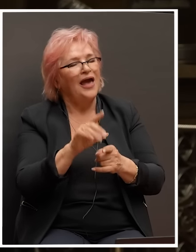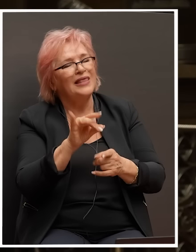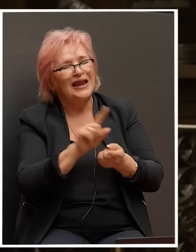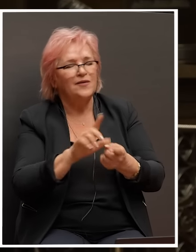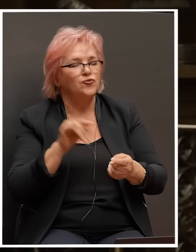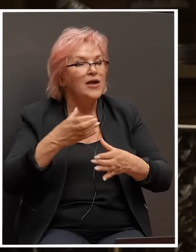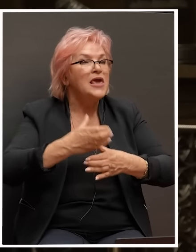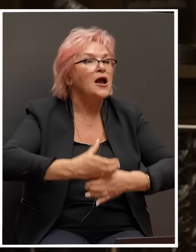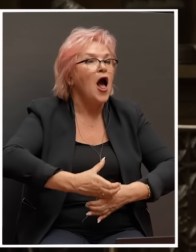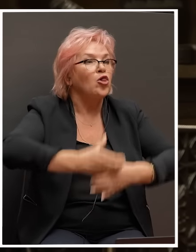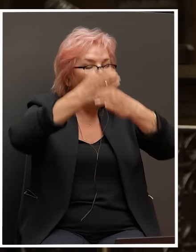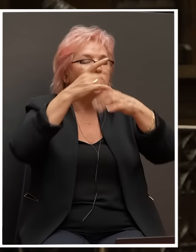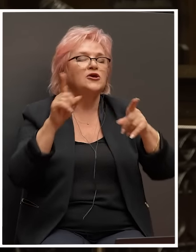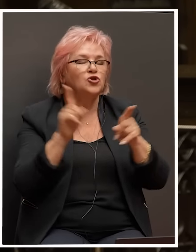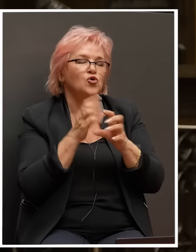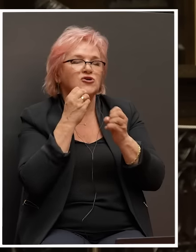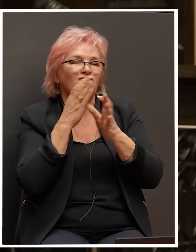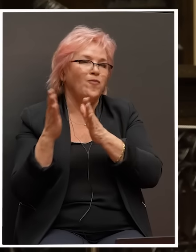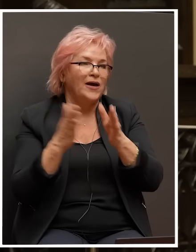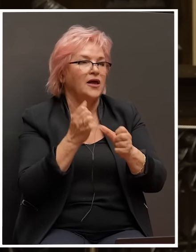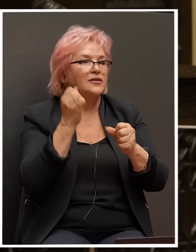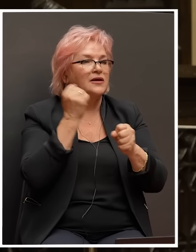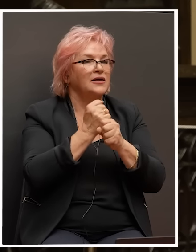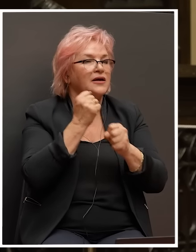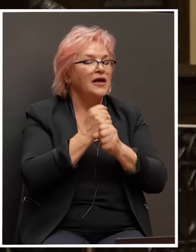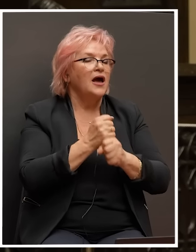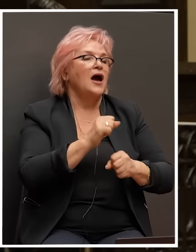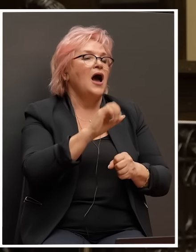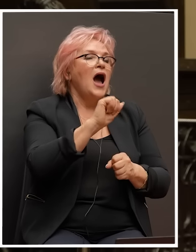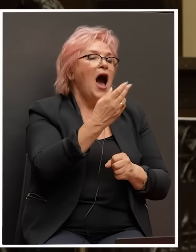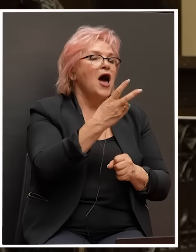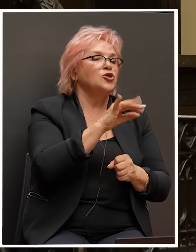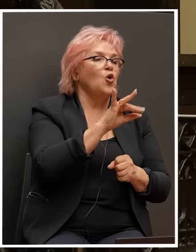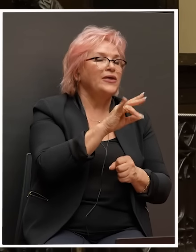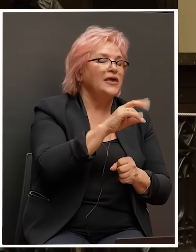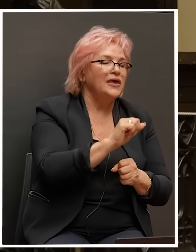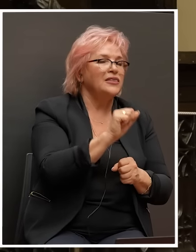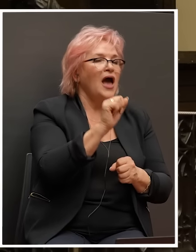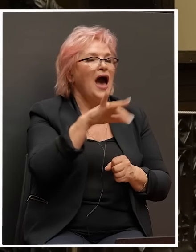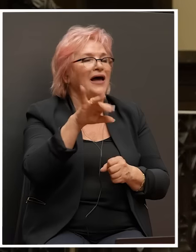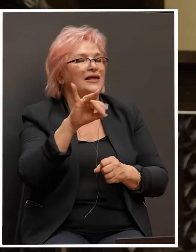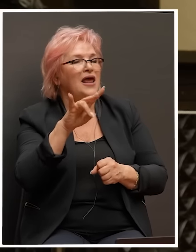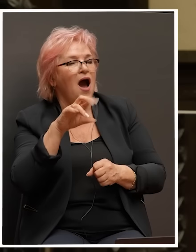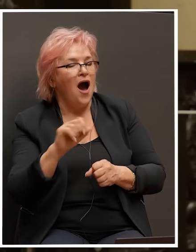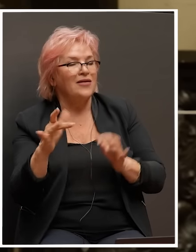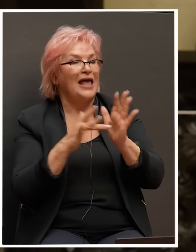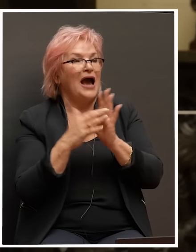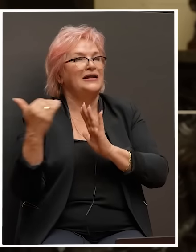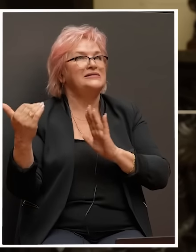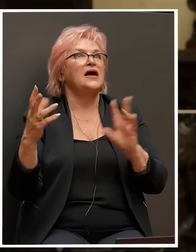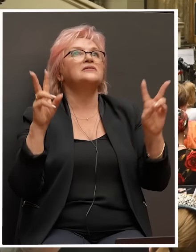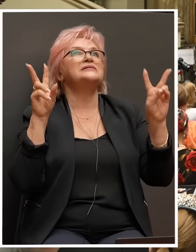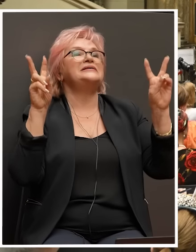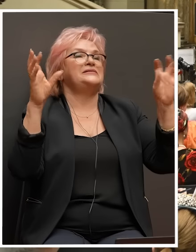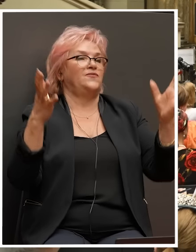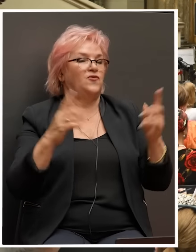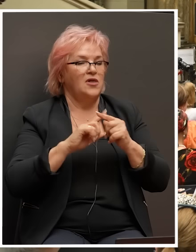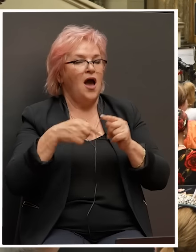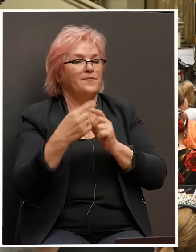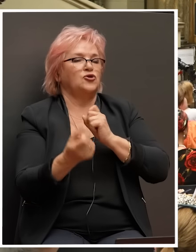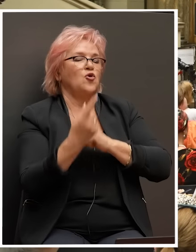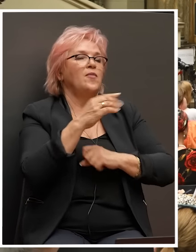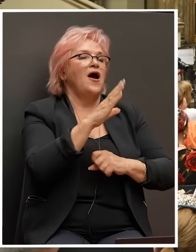еще и колонны привели в порядок, сделав колонны Антонина Пия и Адриана христианскими символами. А потом